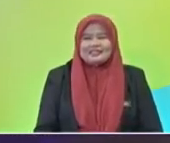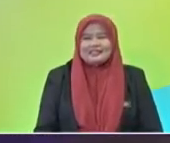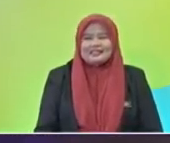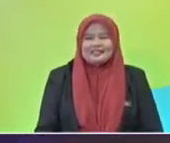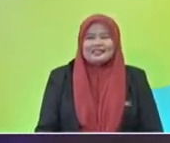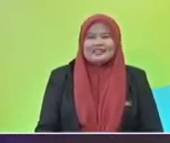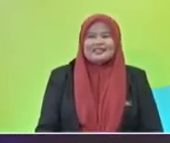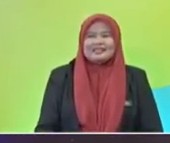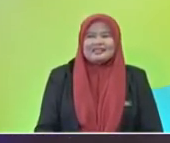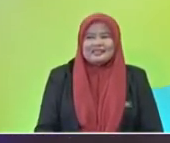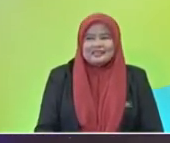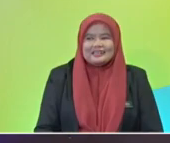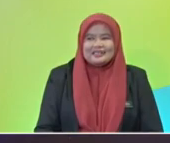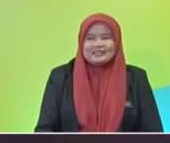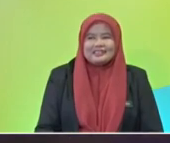hari